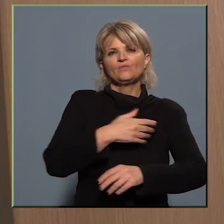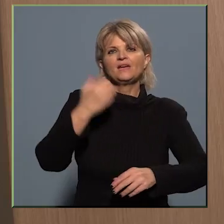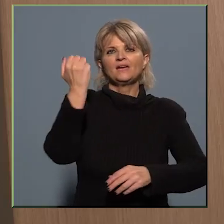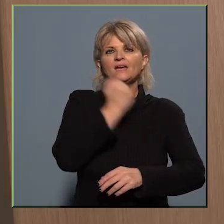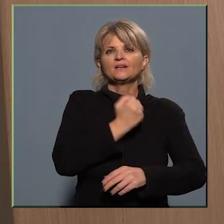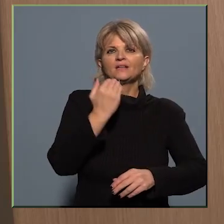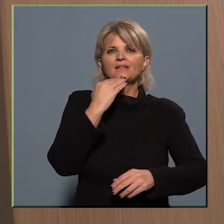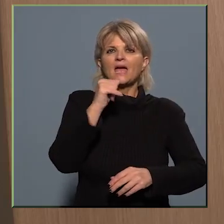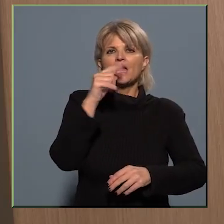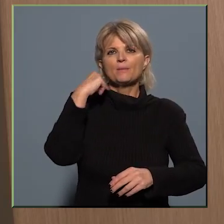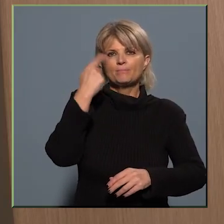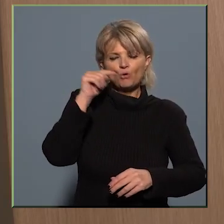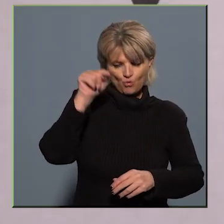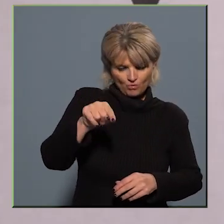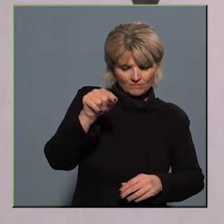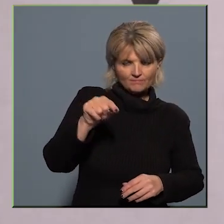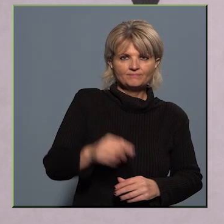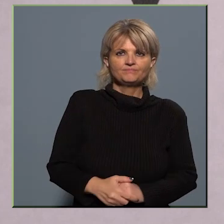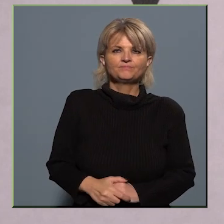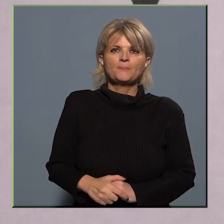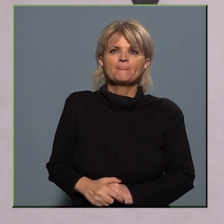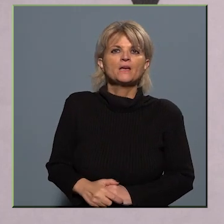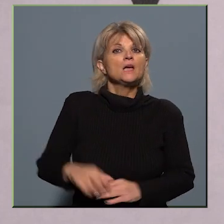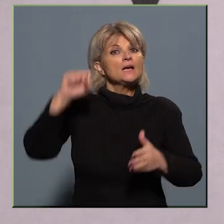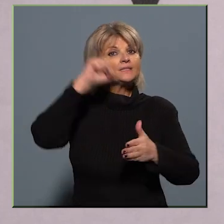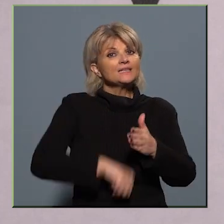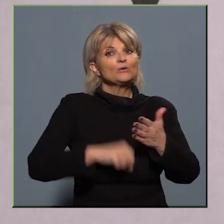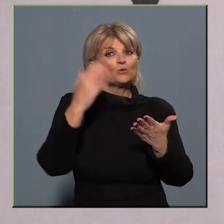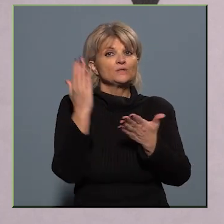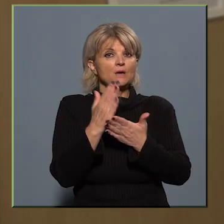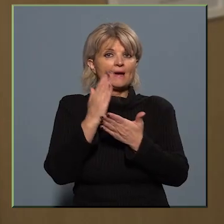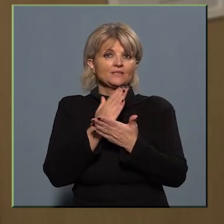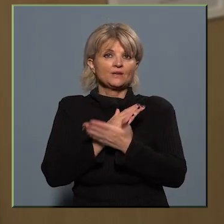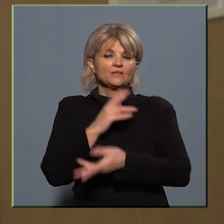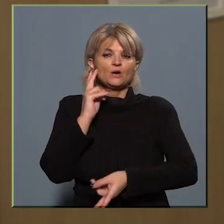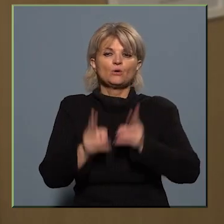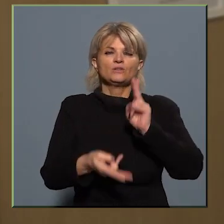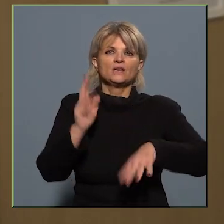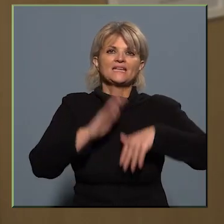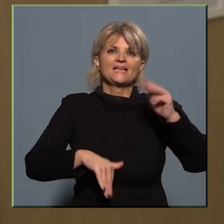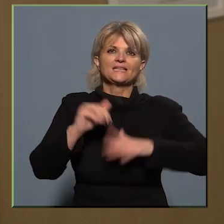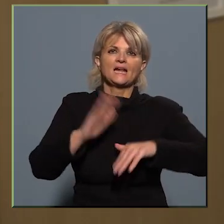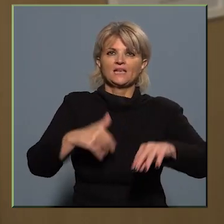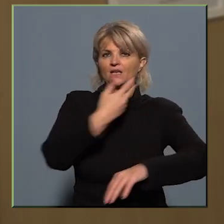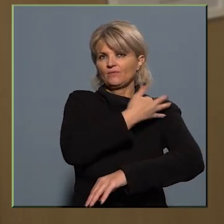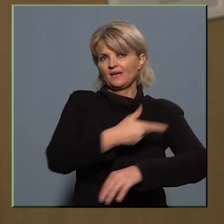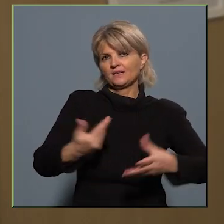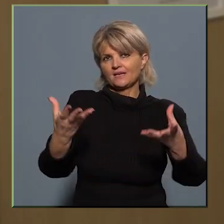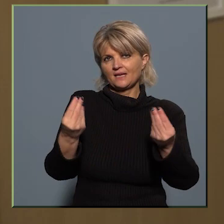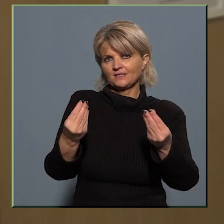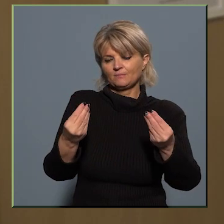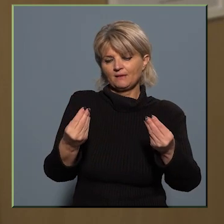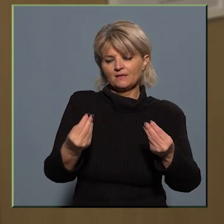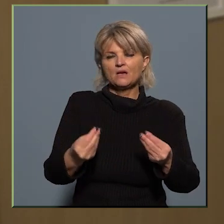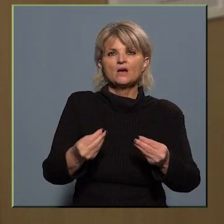állunk. És ennek a vérdepónak egy nagyon-nagyon szigorú szabályzata van arra nézve, hogy hogyan kezeli a vérkészítményeket, annak érdekében, hogy a